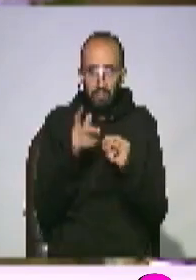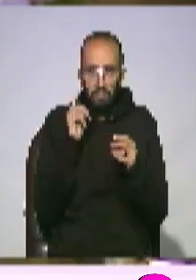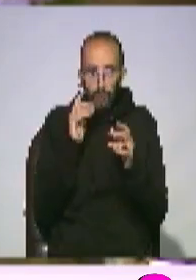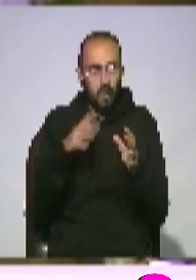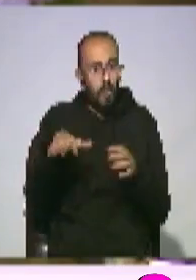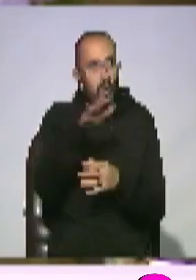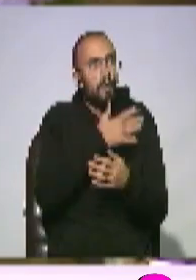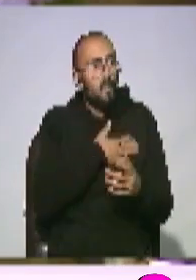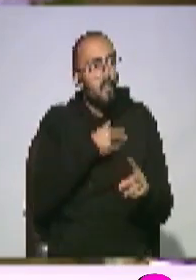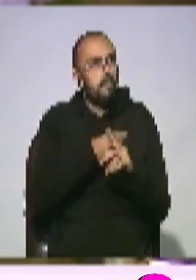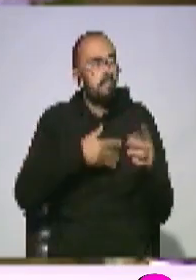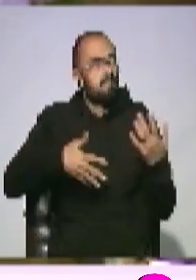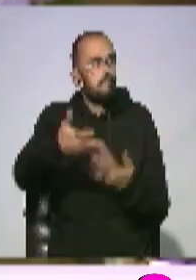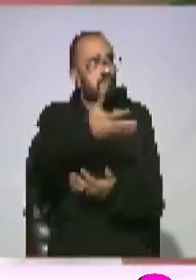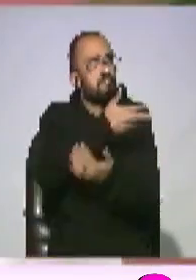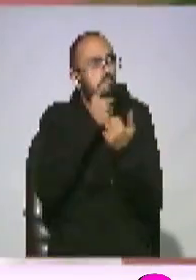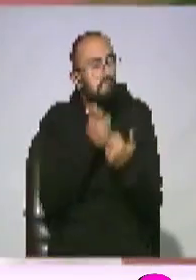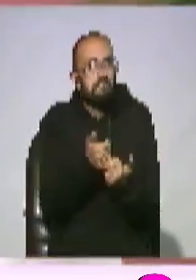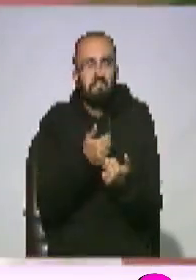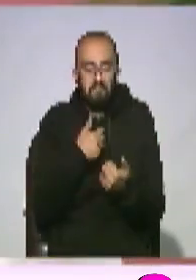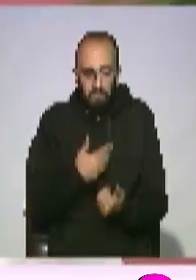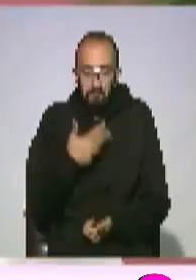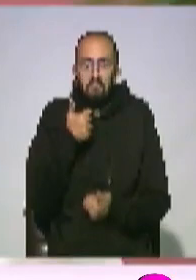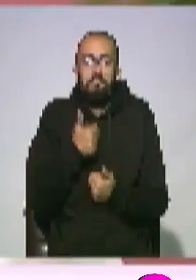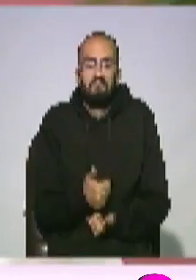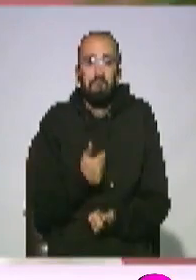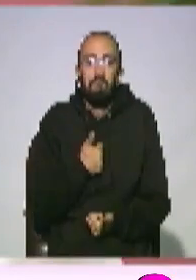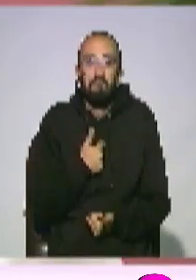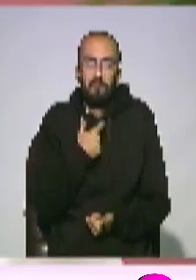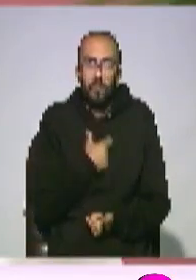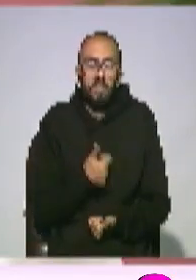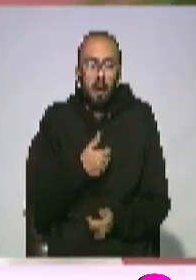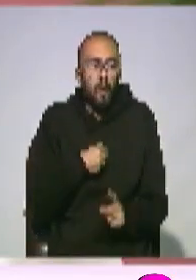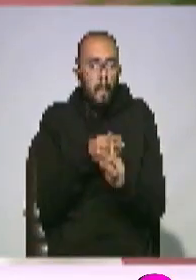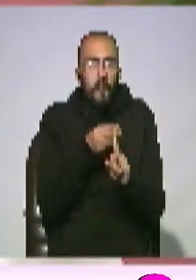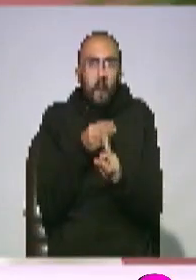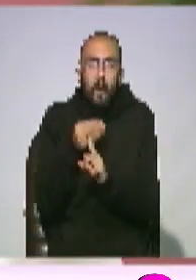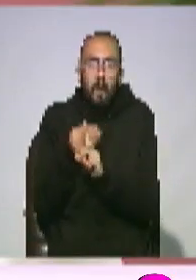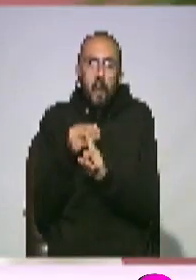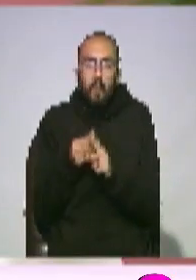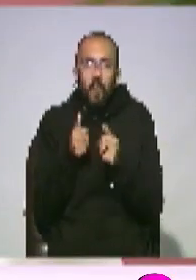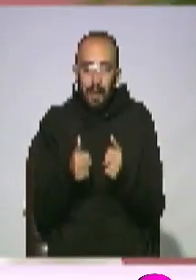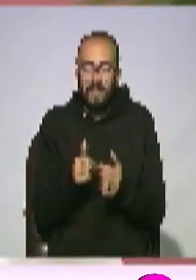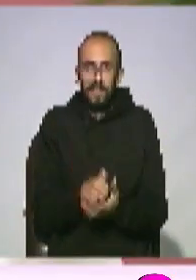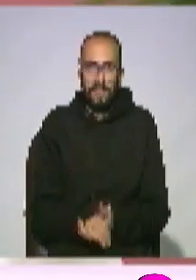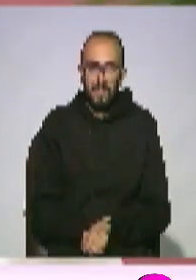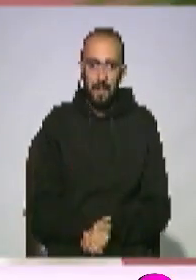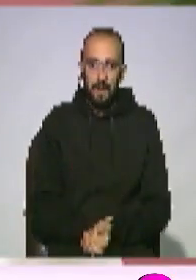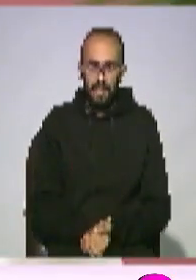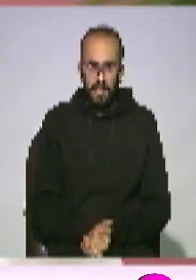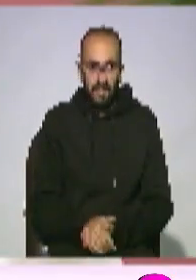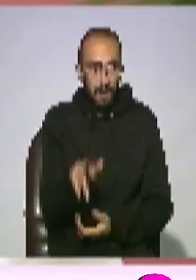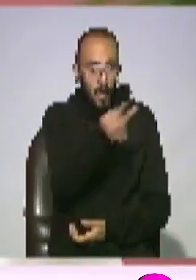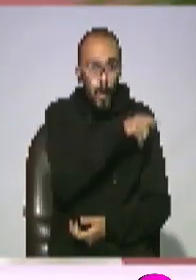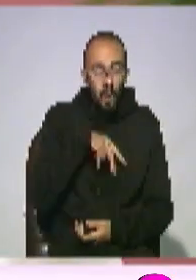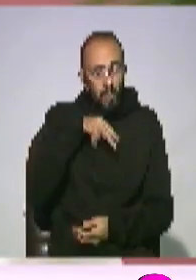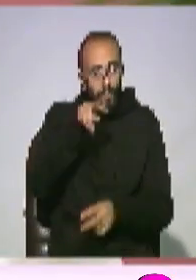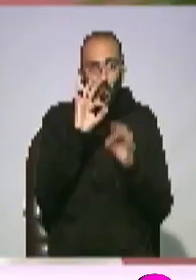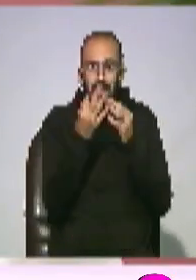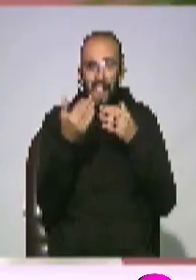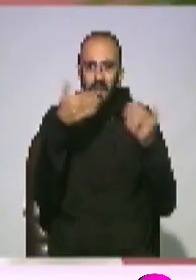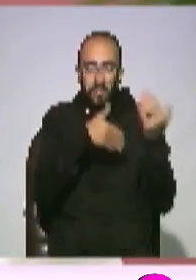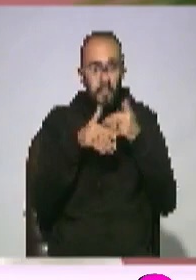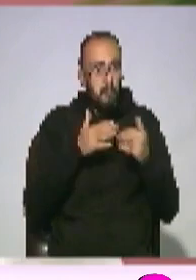حواليا بيحبوا بعض، اللي حواليه بيحبوا بعض، بيطلع فعلا شخص محب للاخرين، بيطلع عنده نوع من انواع